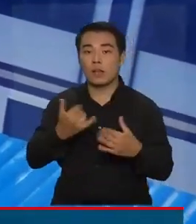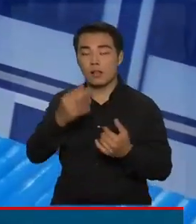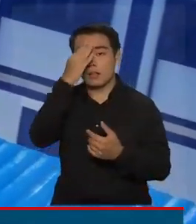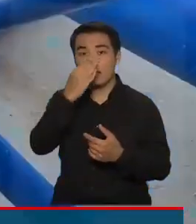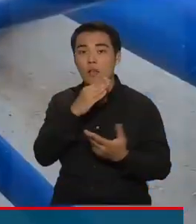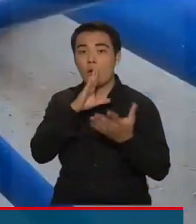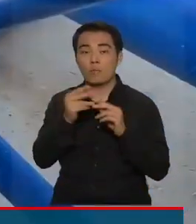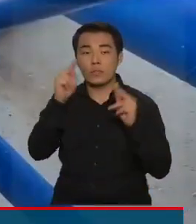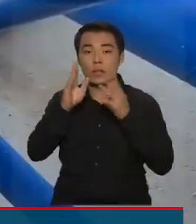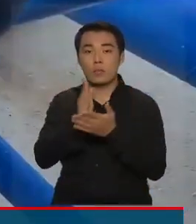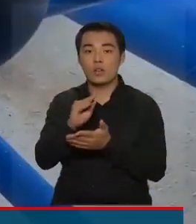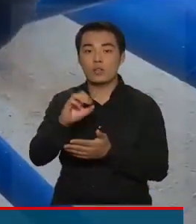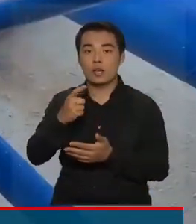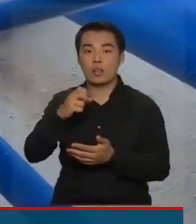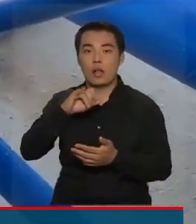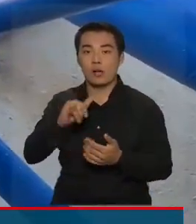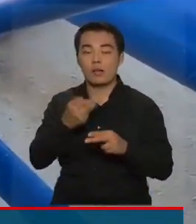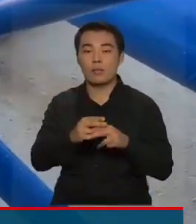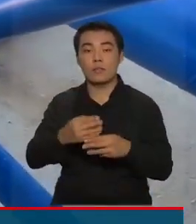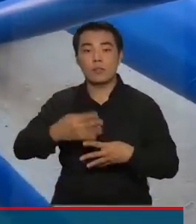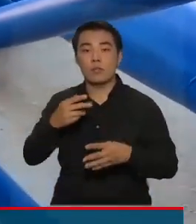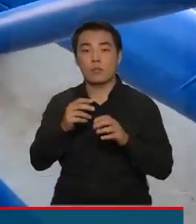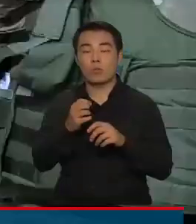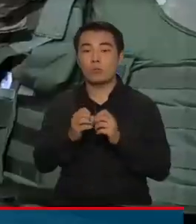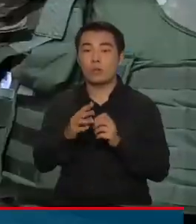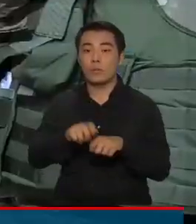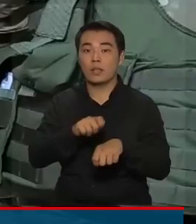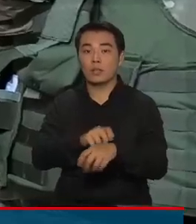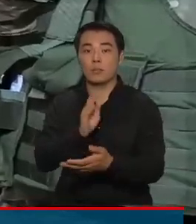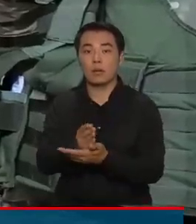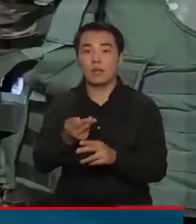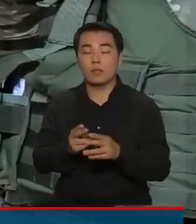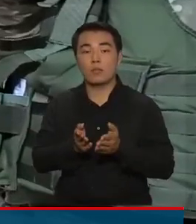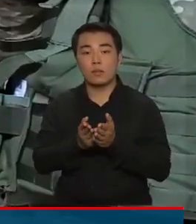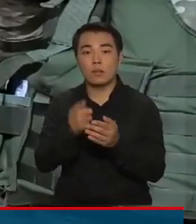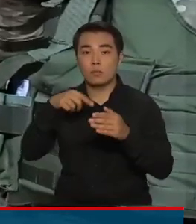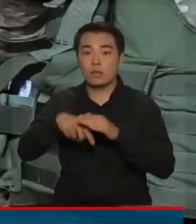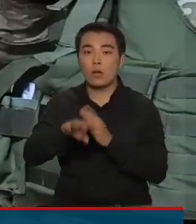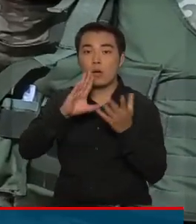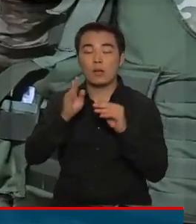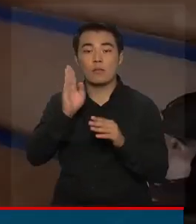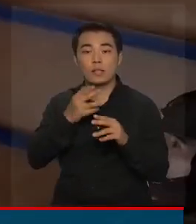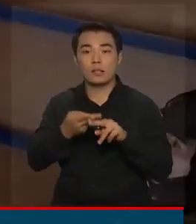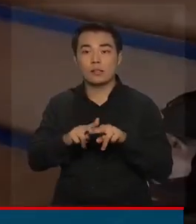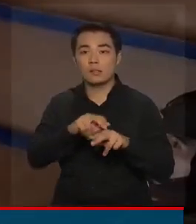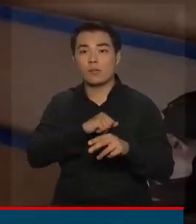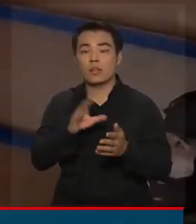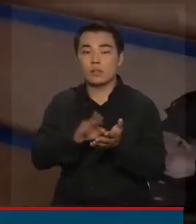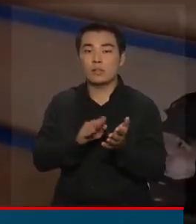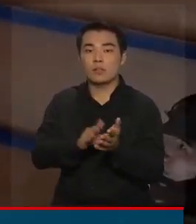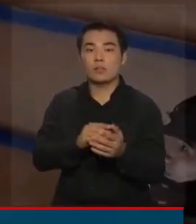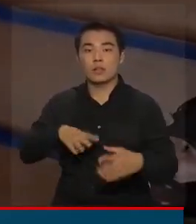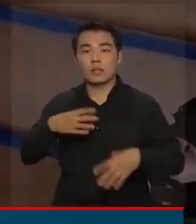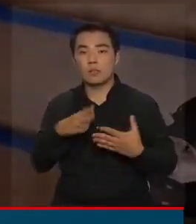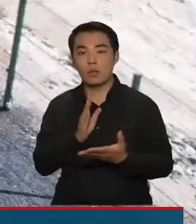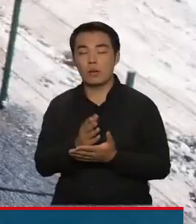білімін шыңдайды. Жағалауда тұрған нысанның биіктігі 14 метрге жуықтайды. Сүңгуірлер су астындағы іс-қимылдарды осында қайталап жаттығады. Бұдан